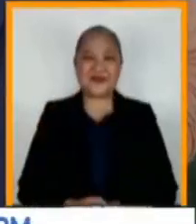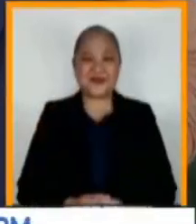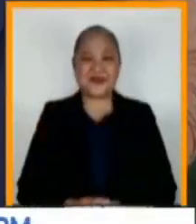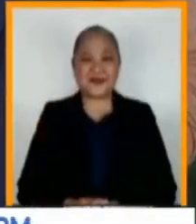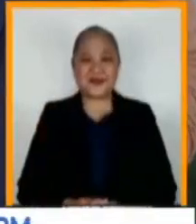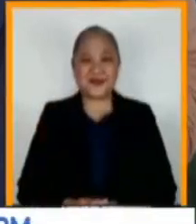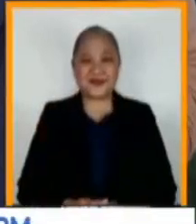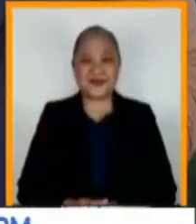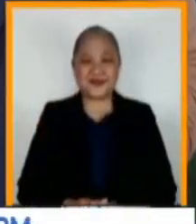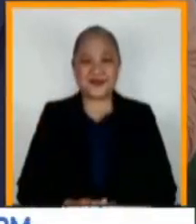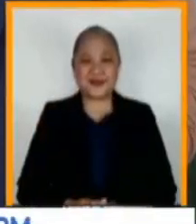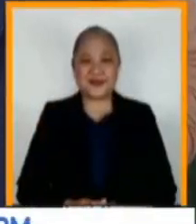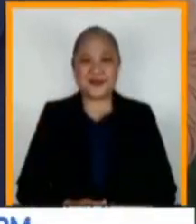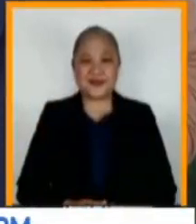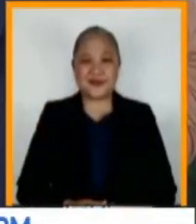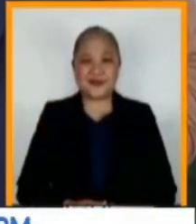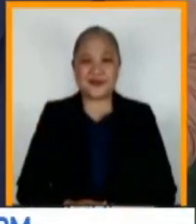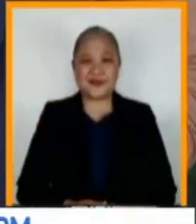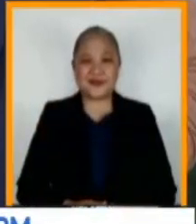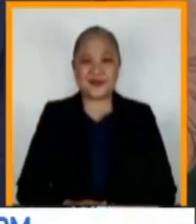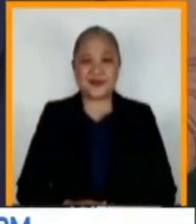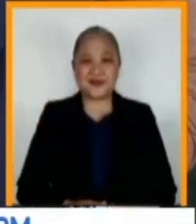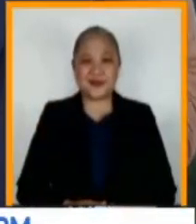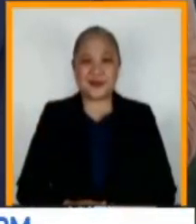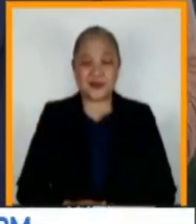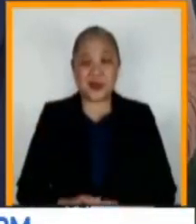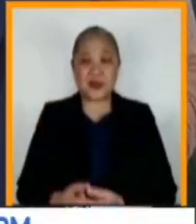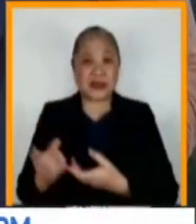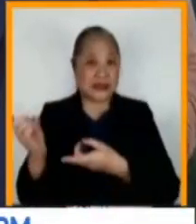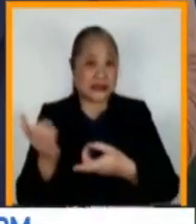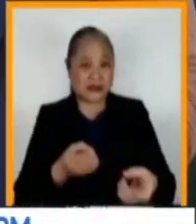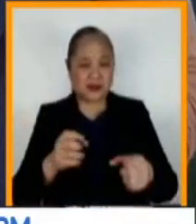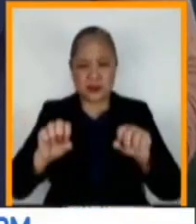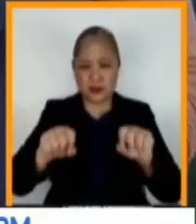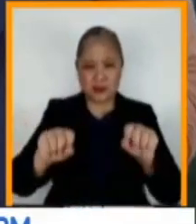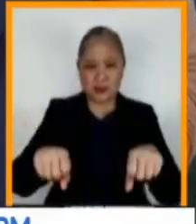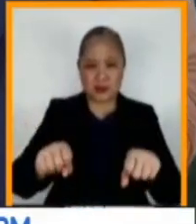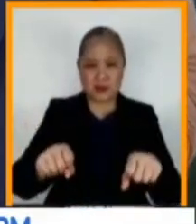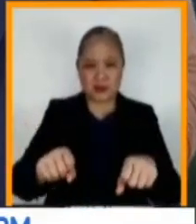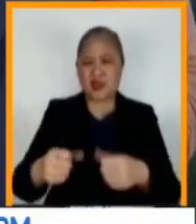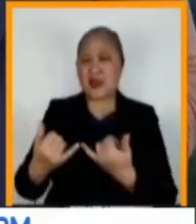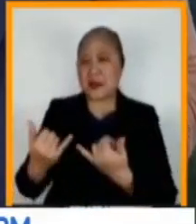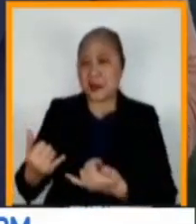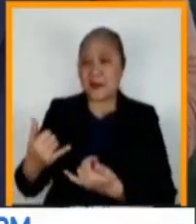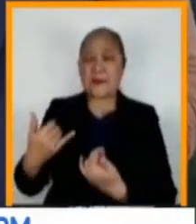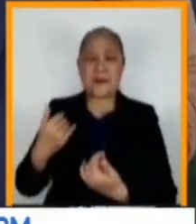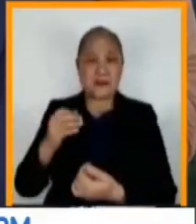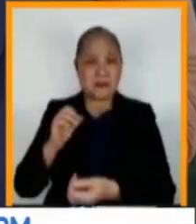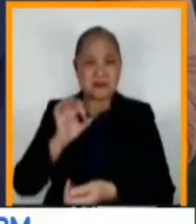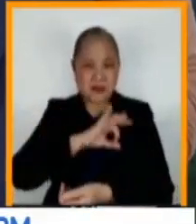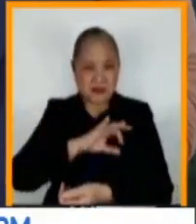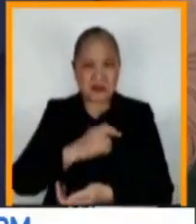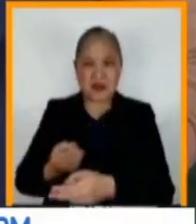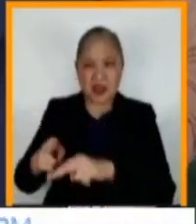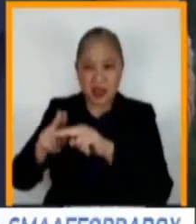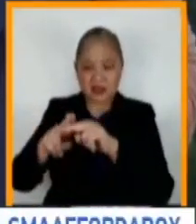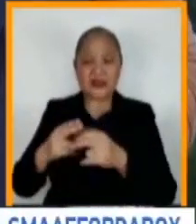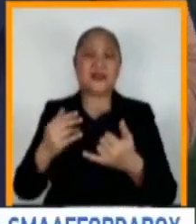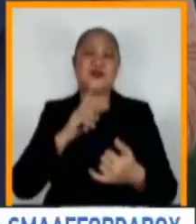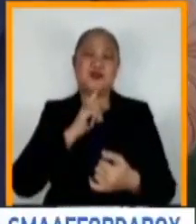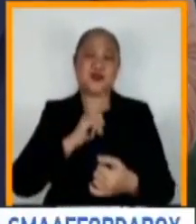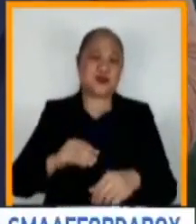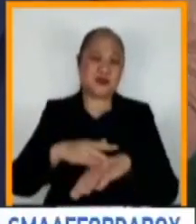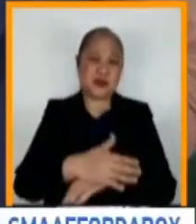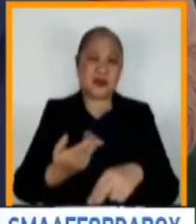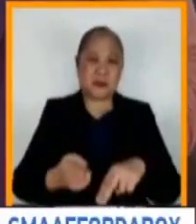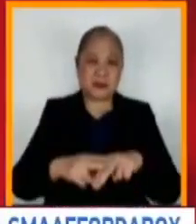Samantala, pati mga delivery riders na nag-boom ang kita ngayon pong pandemic, apektado na rin ang mataas na presyo ng petrolyo. May unang balita